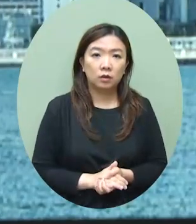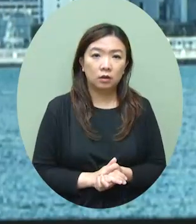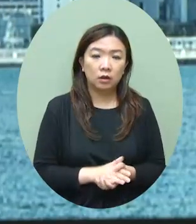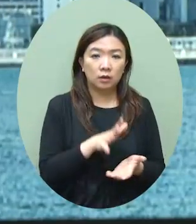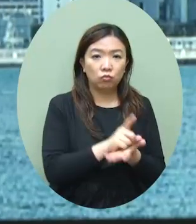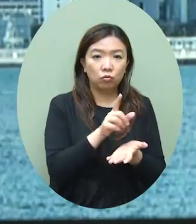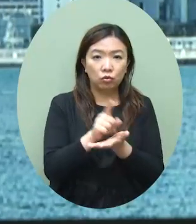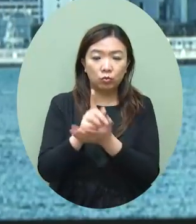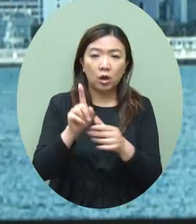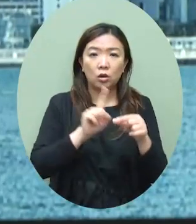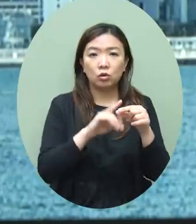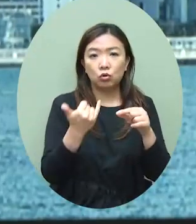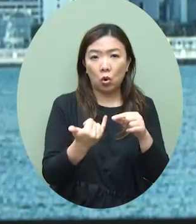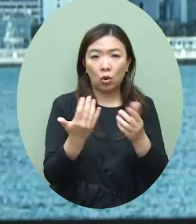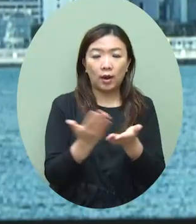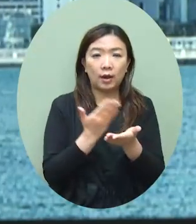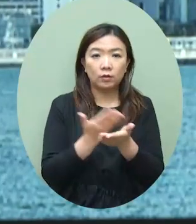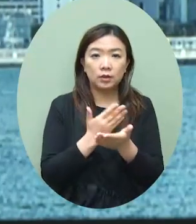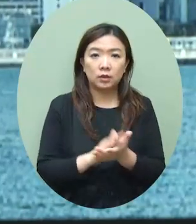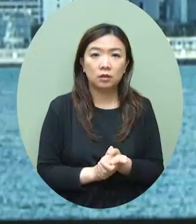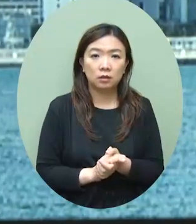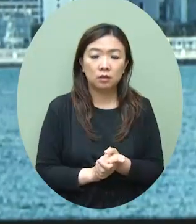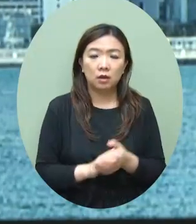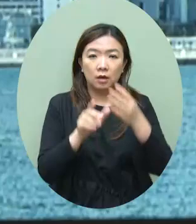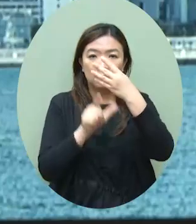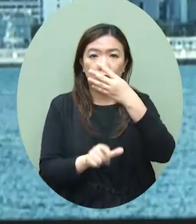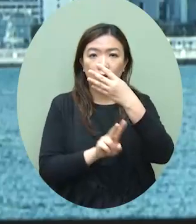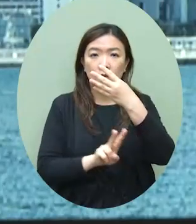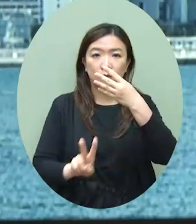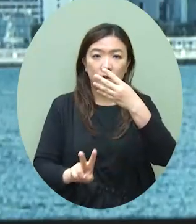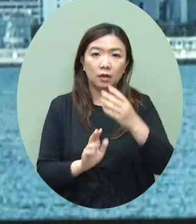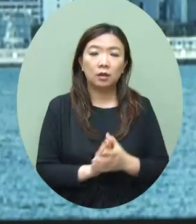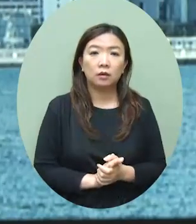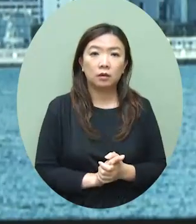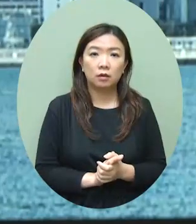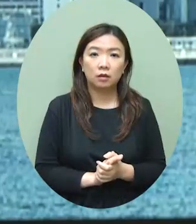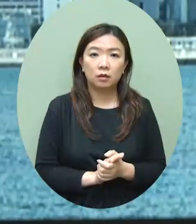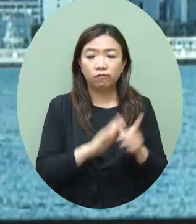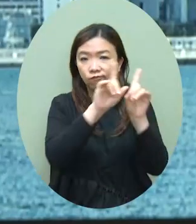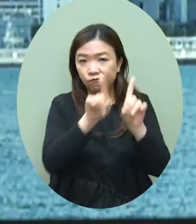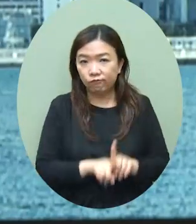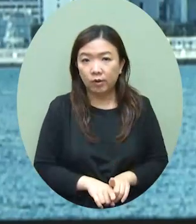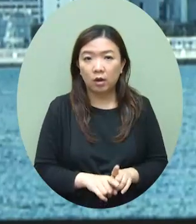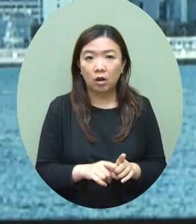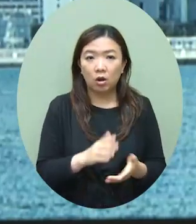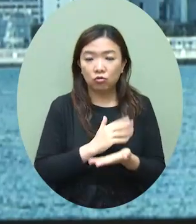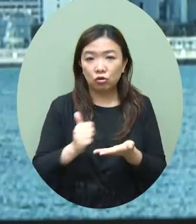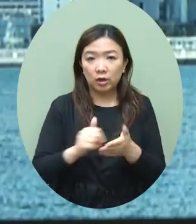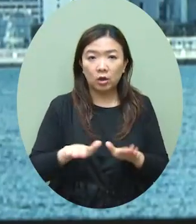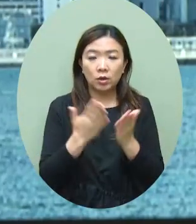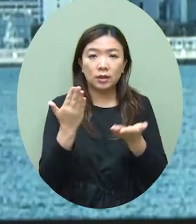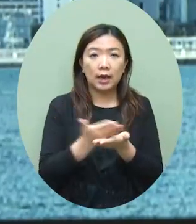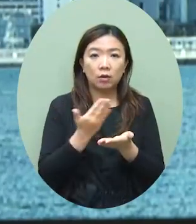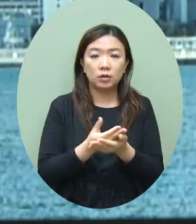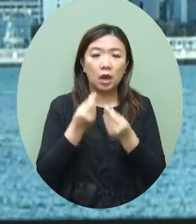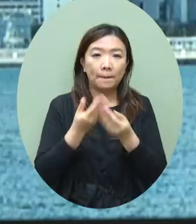度嘅中學文憑試係可以喺4月22日咧係如期順利開考。我哋為考